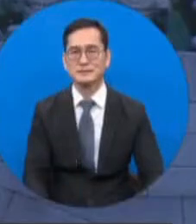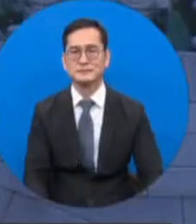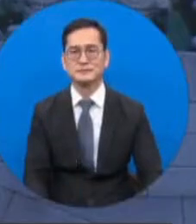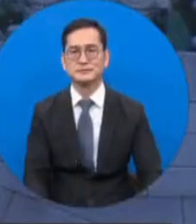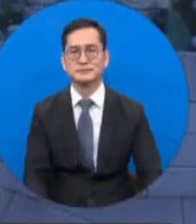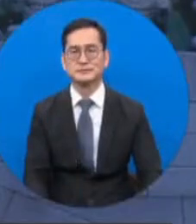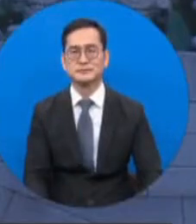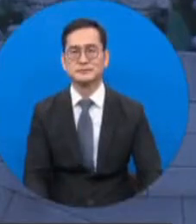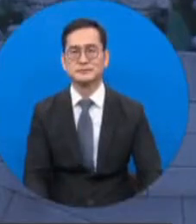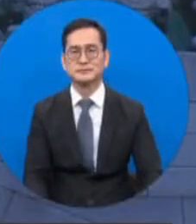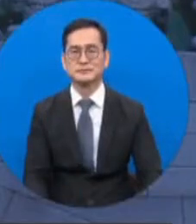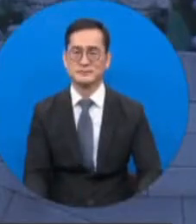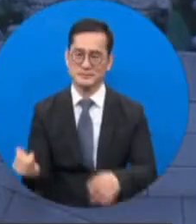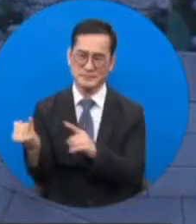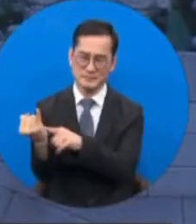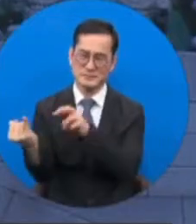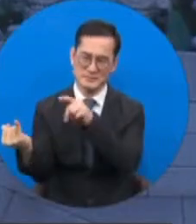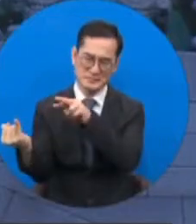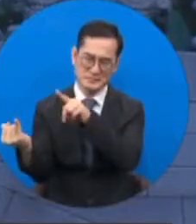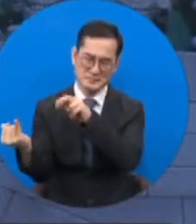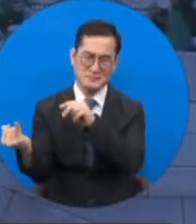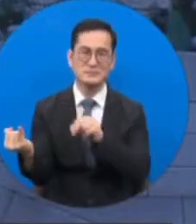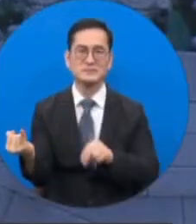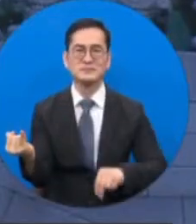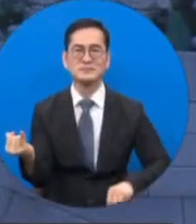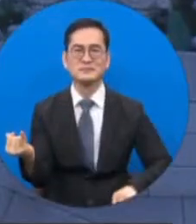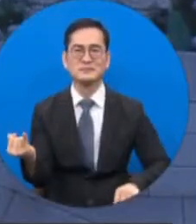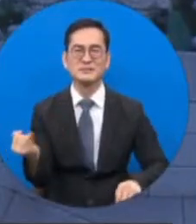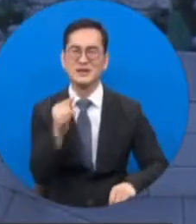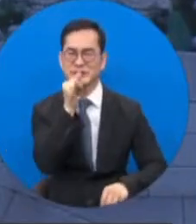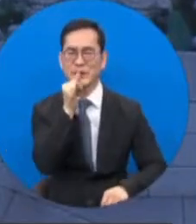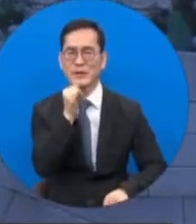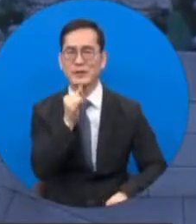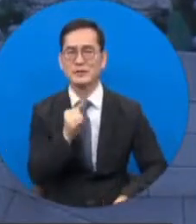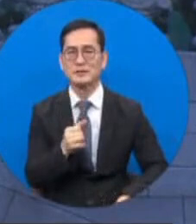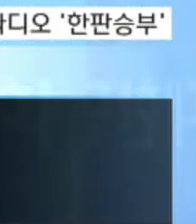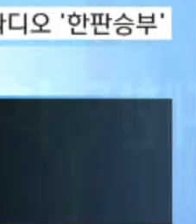잘못했다, 부적절하다라고 비판하는 의견도 있습니다. 김남국 의원입니다.